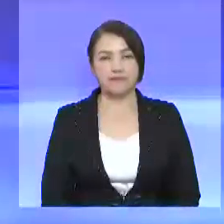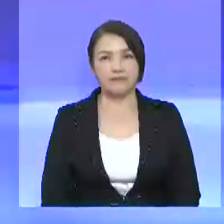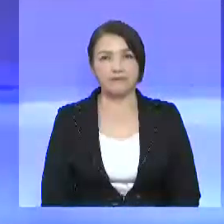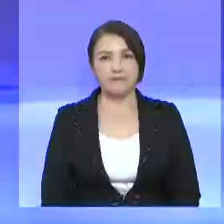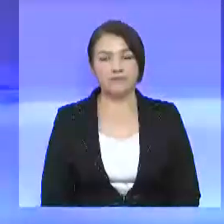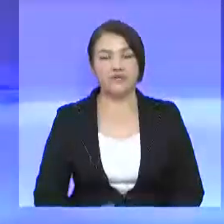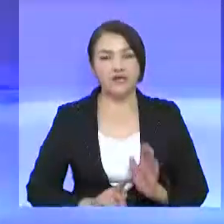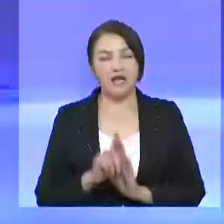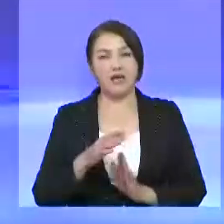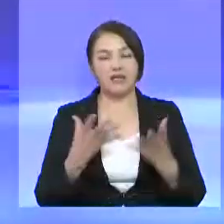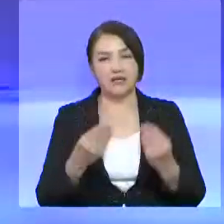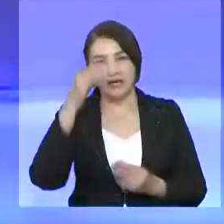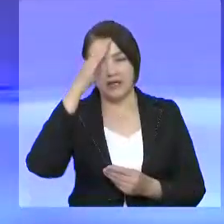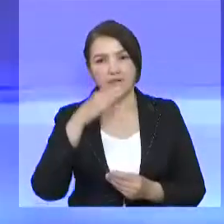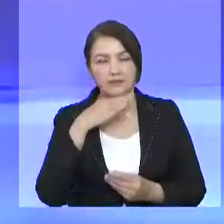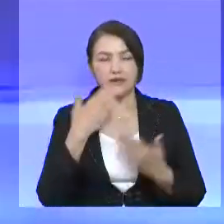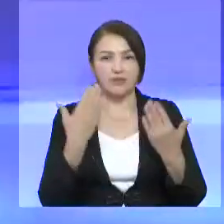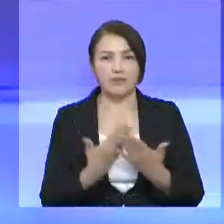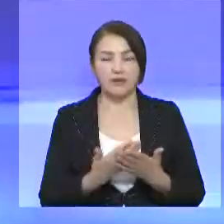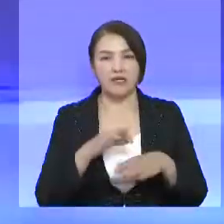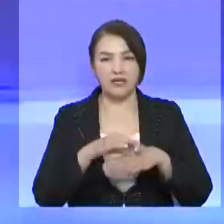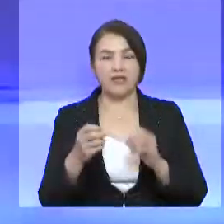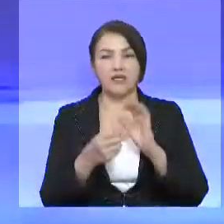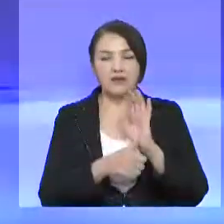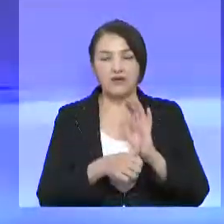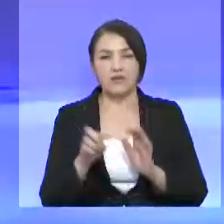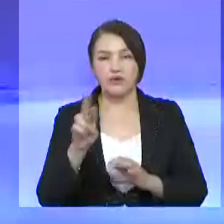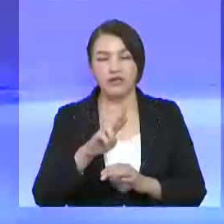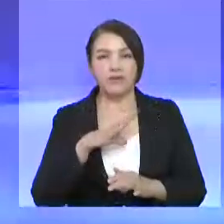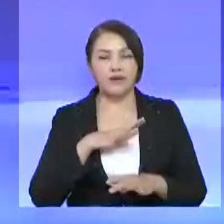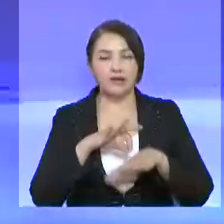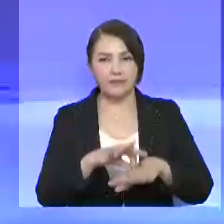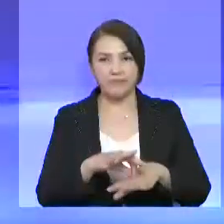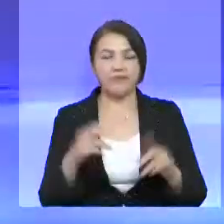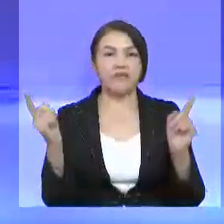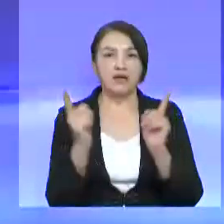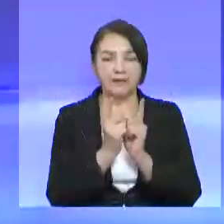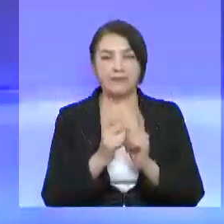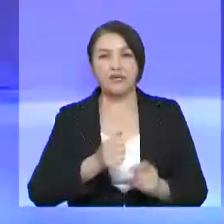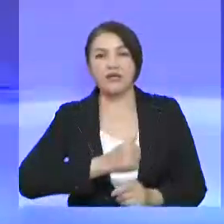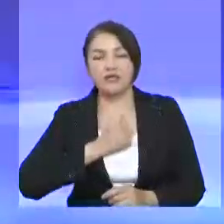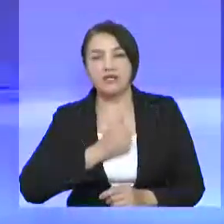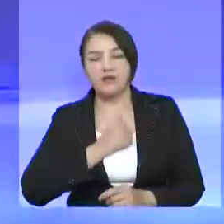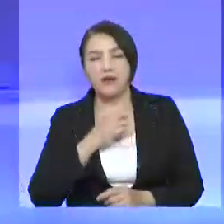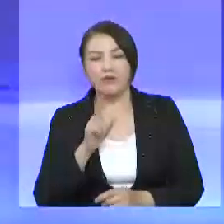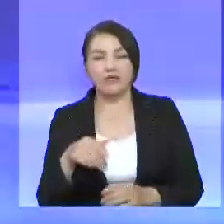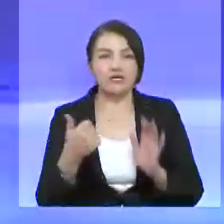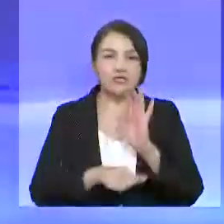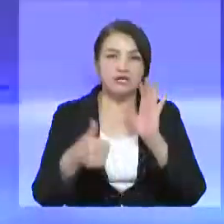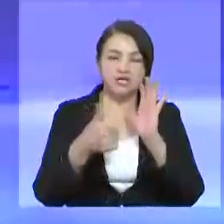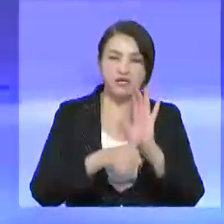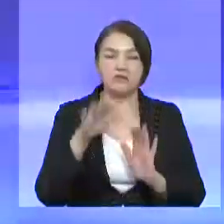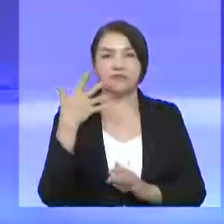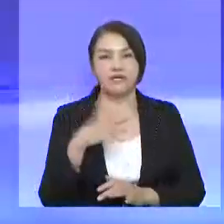в преддверии дня отца который в текущем году отмечается 16 июня была организована встреча с солдатами воинской части